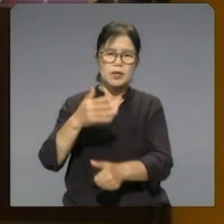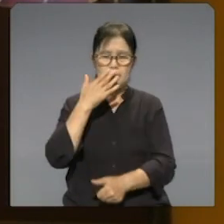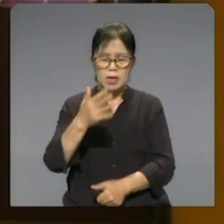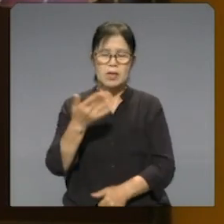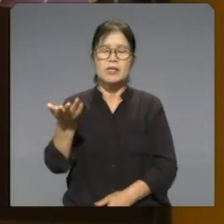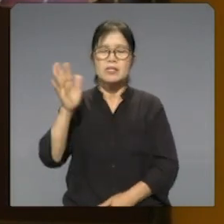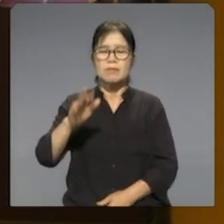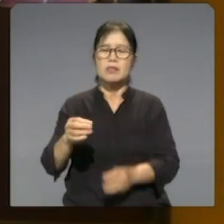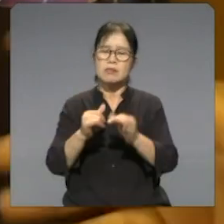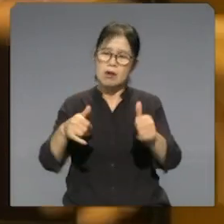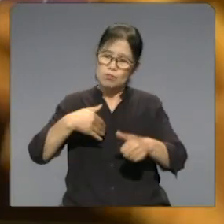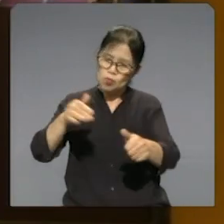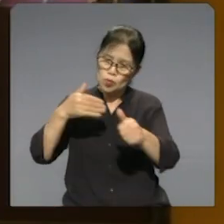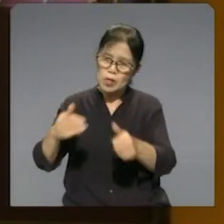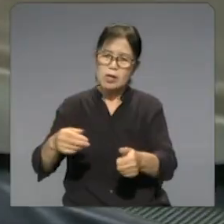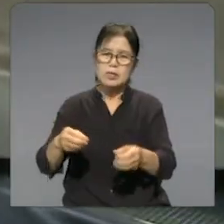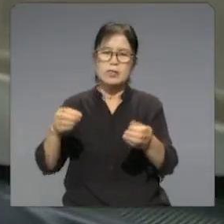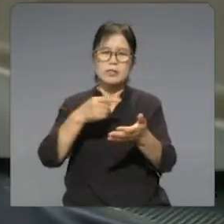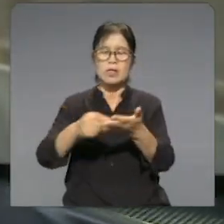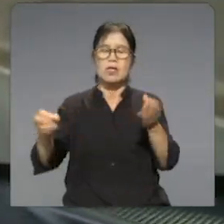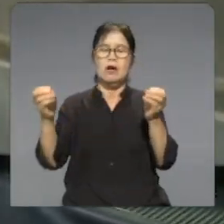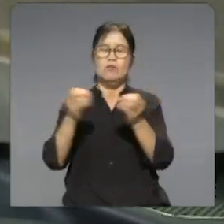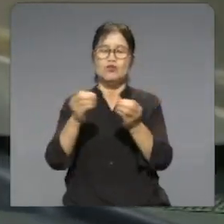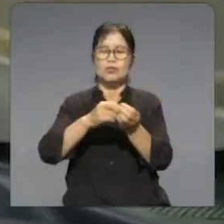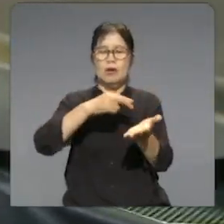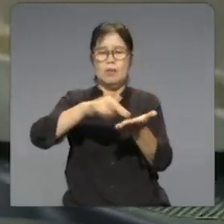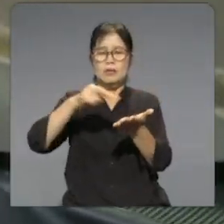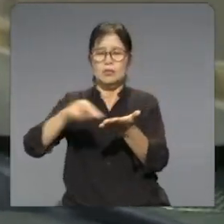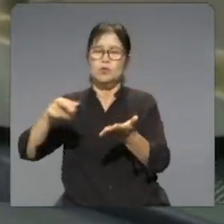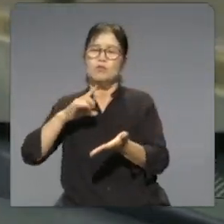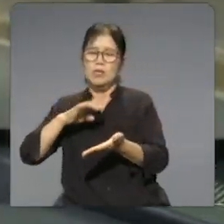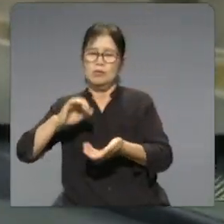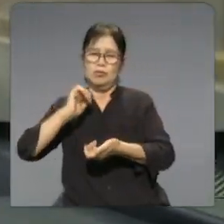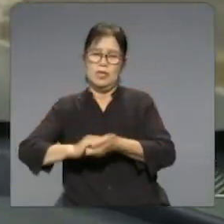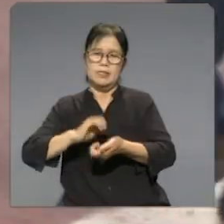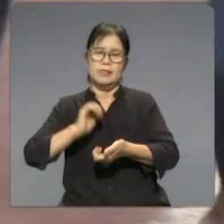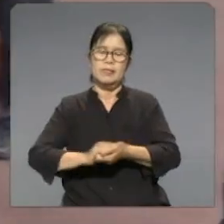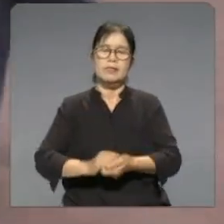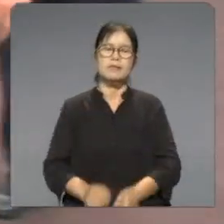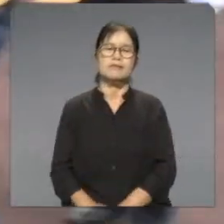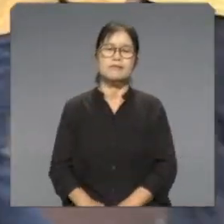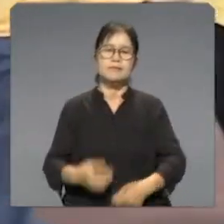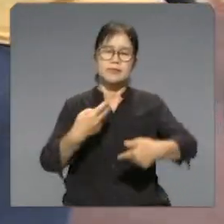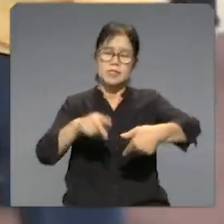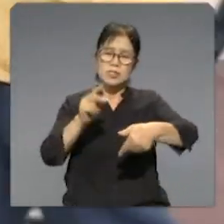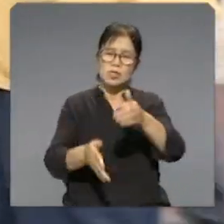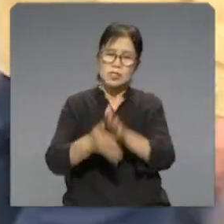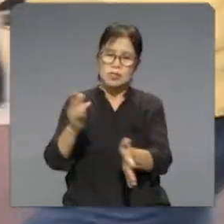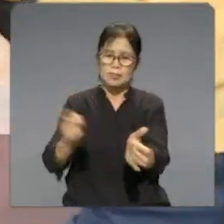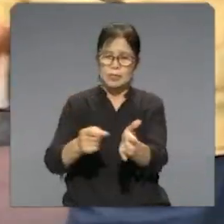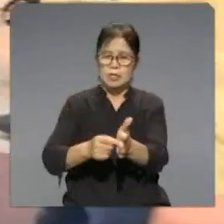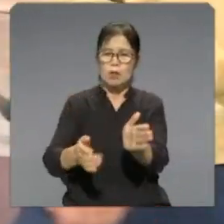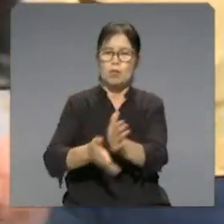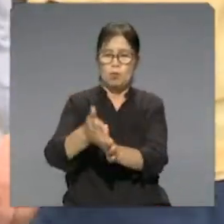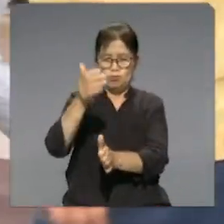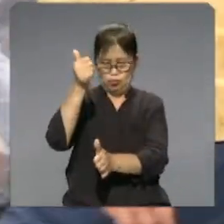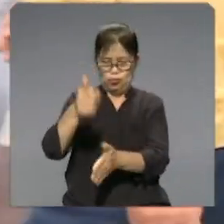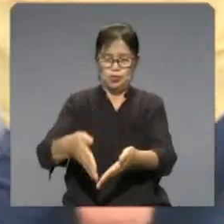예정이지만 인력 투입과 재난 문자 발송만으로는 한계가 따릅니다. 인천시는 비상대책본부를